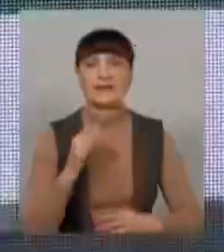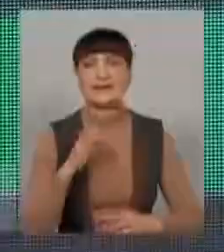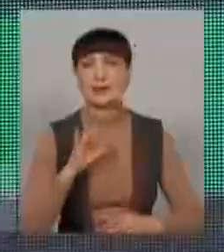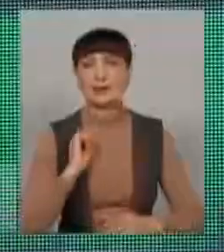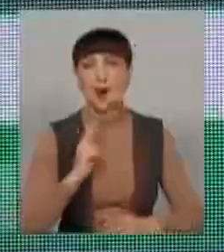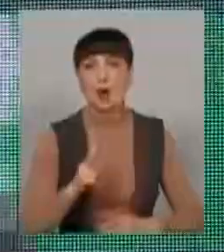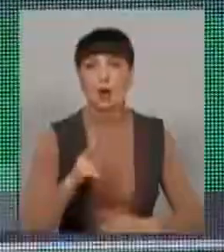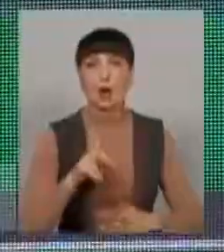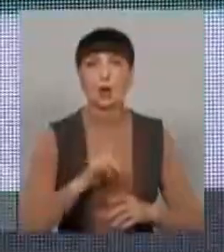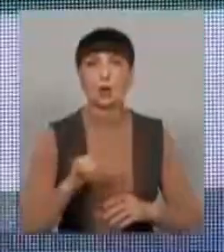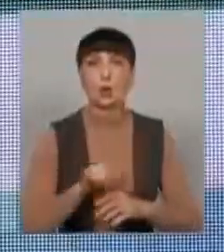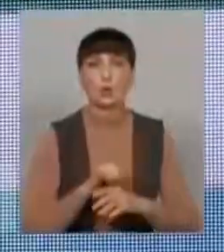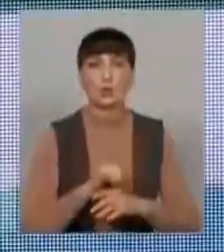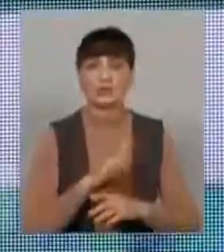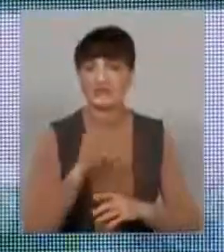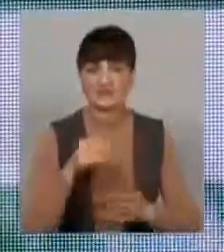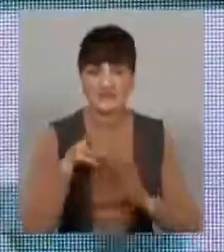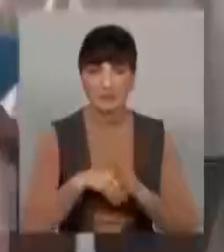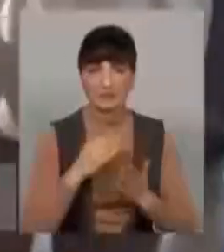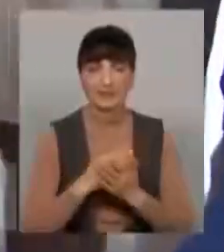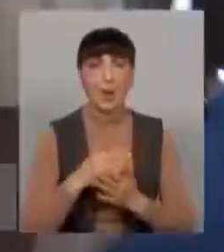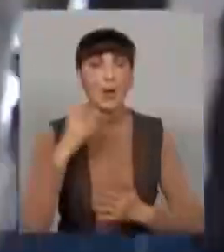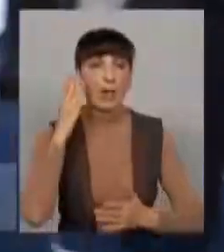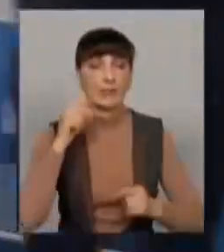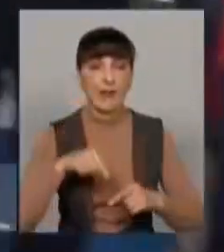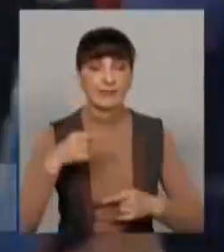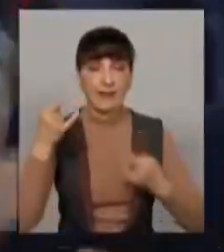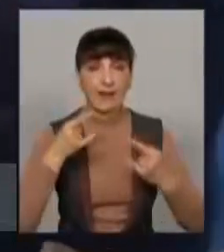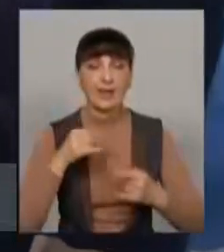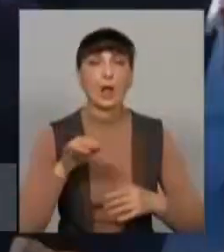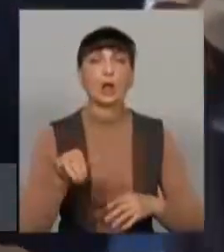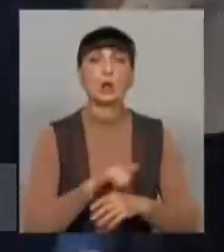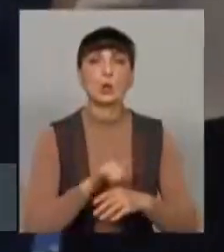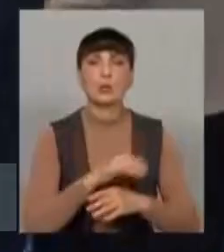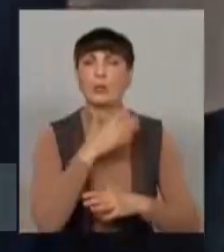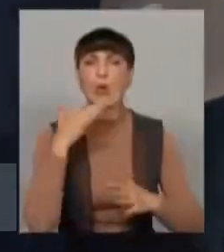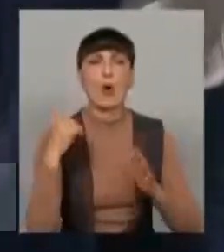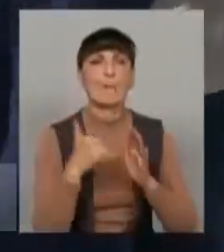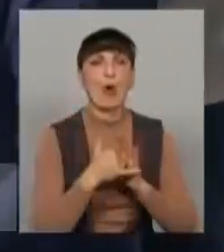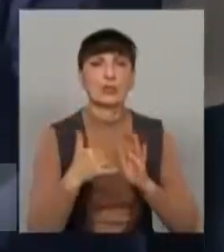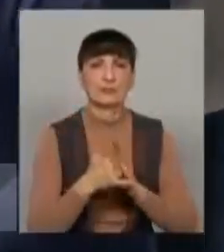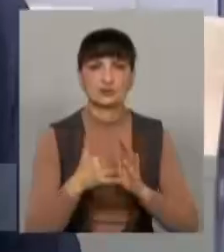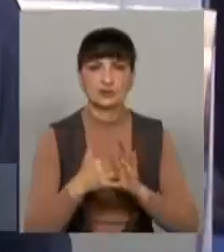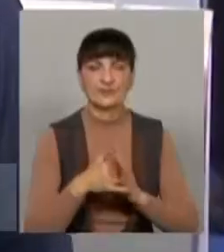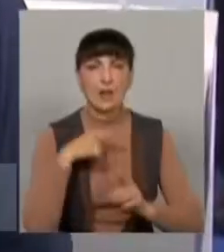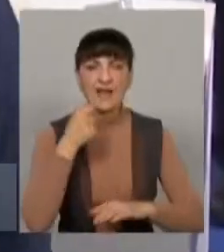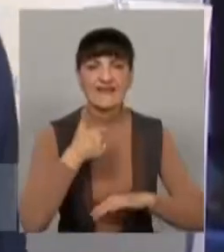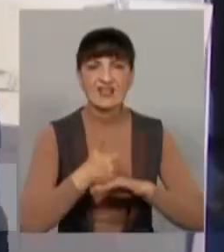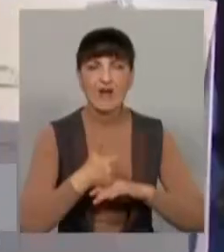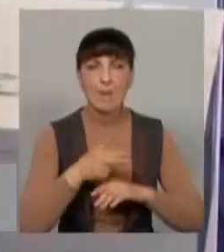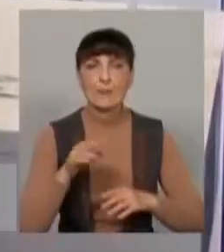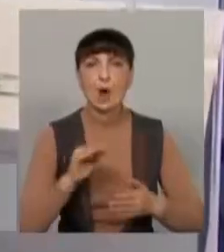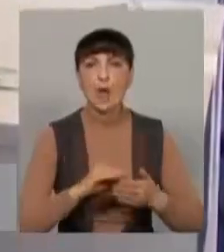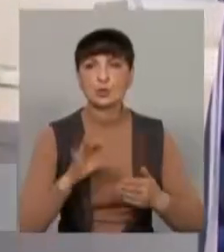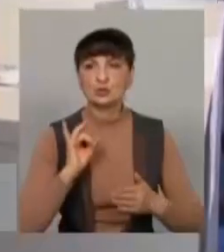уже невозможно представить ни одно СМИ. У телеканала Алматы ТВ в Ютубе сегодня 1 000 000 подписчиков. По словам генерального продюсера Ралиды